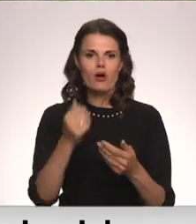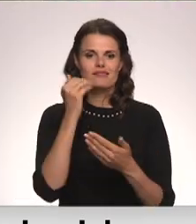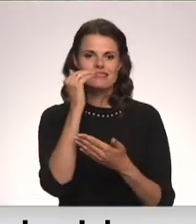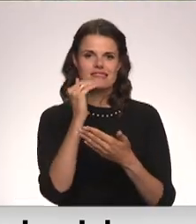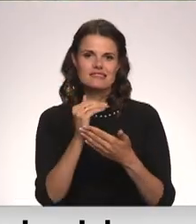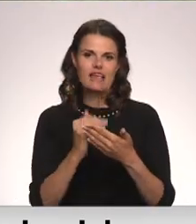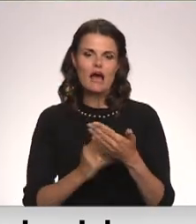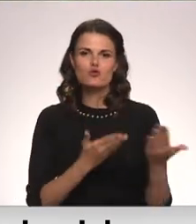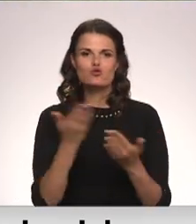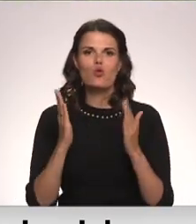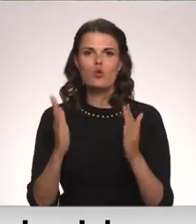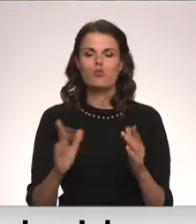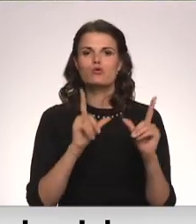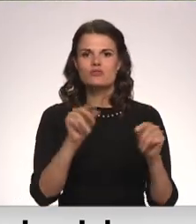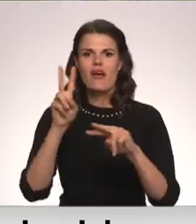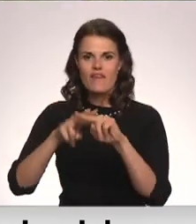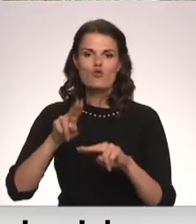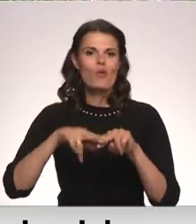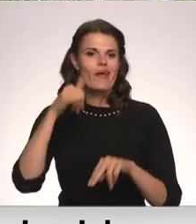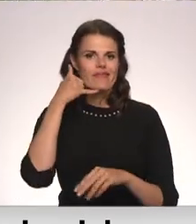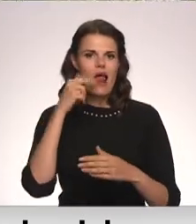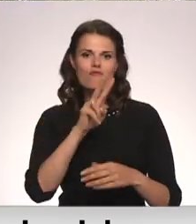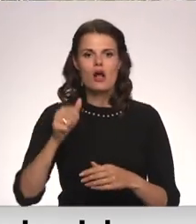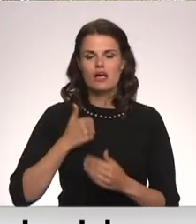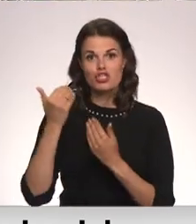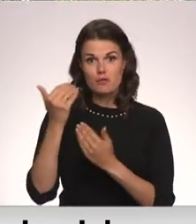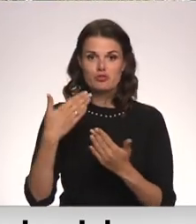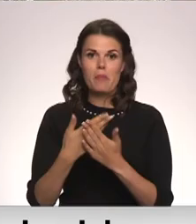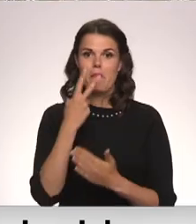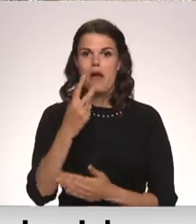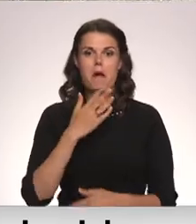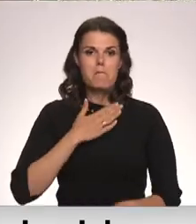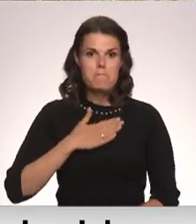un īpašuma kontaktpersona vēlākai saziņai, ja par to radusies interese.